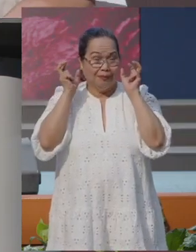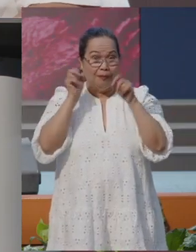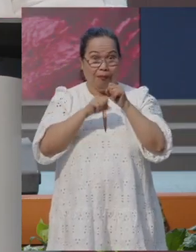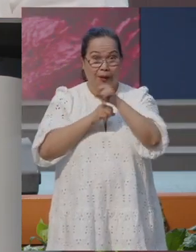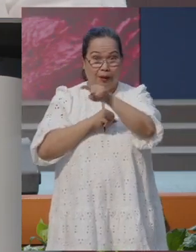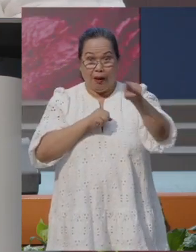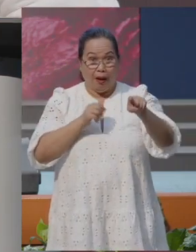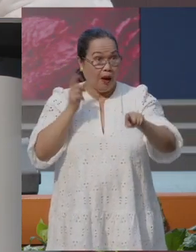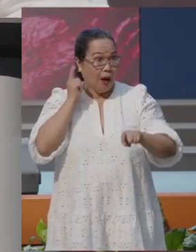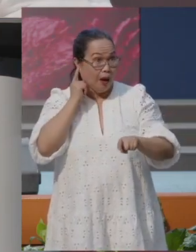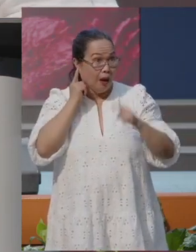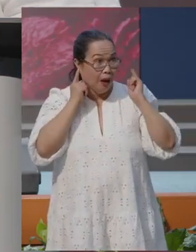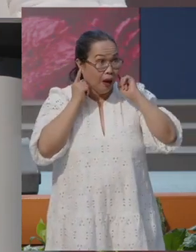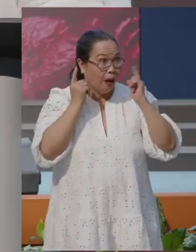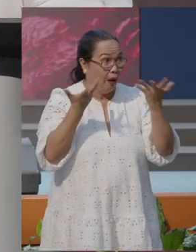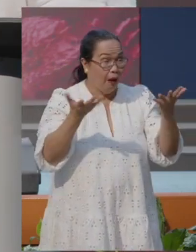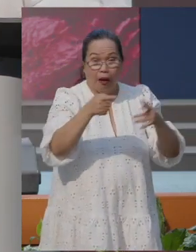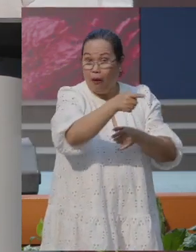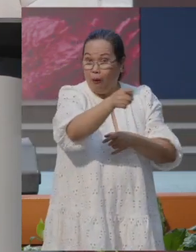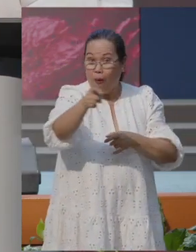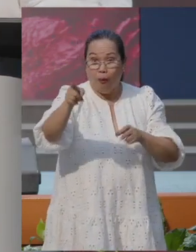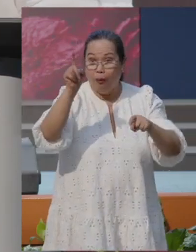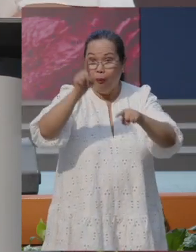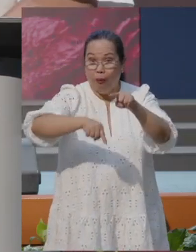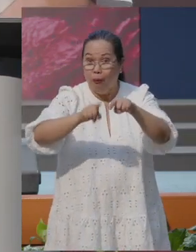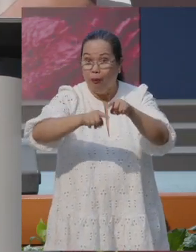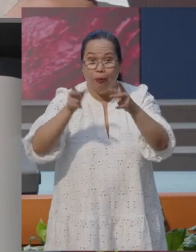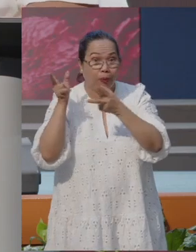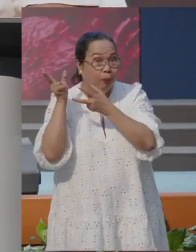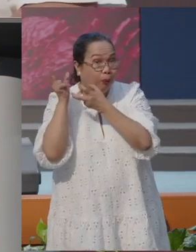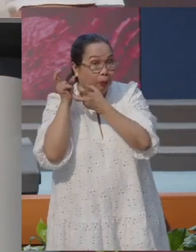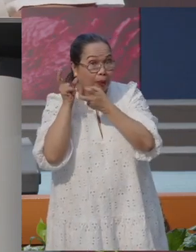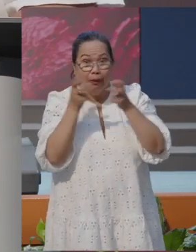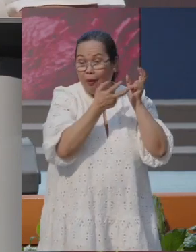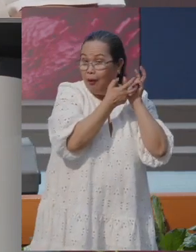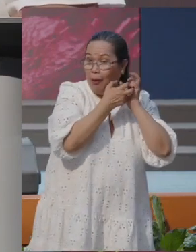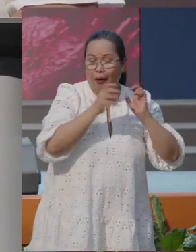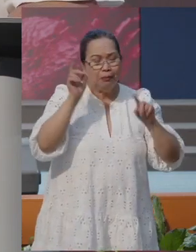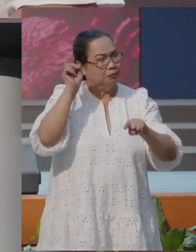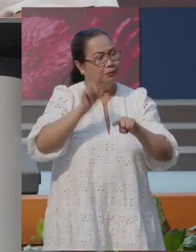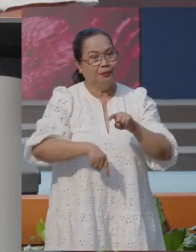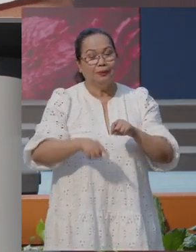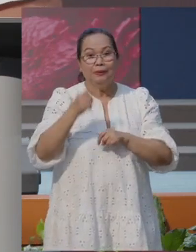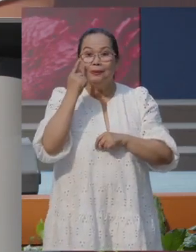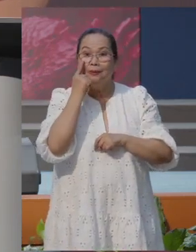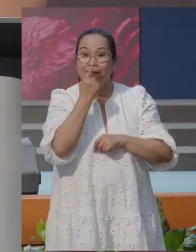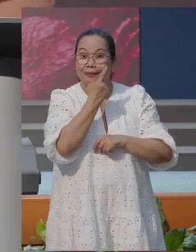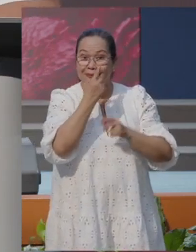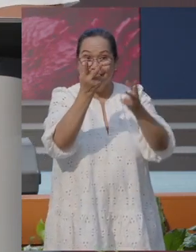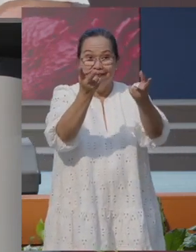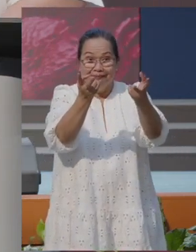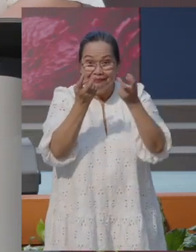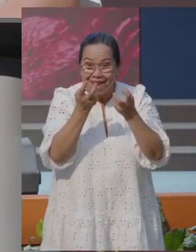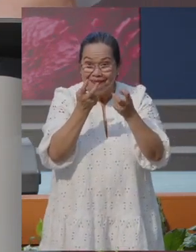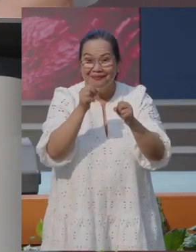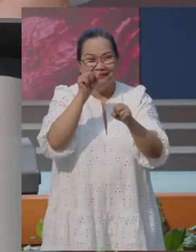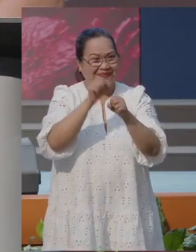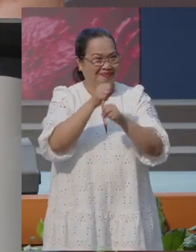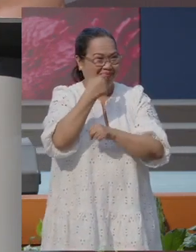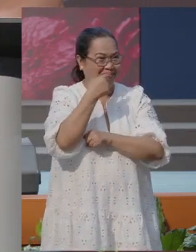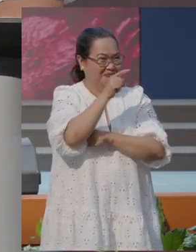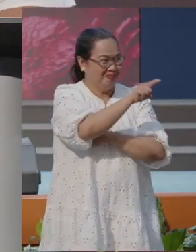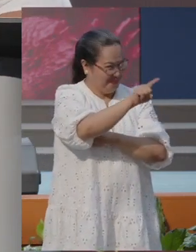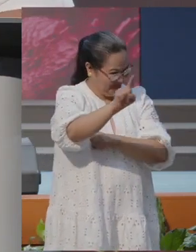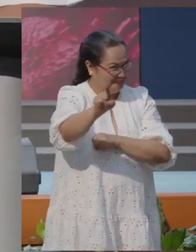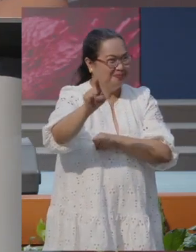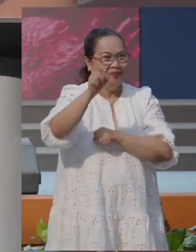na walang ears, na hindi binigyan ng kakayanan ng Panginoon upang marinig ang kanyang sinasabi, upang marinig,